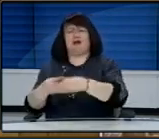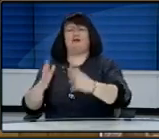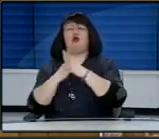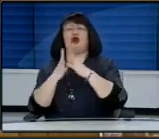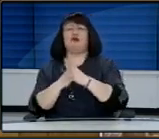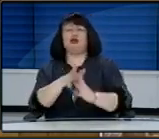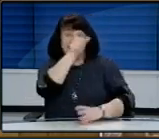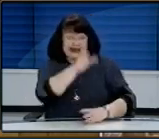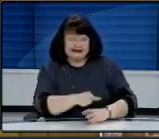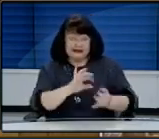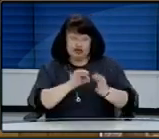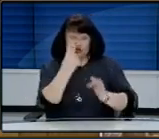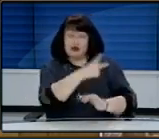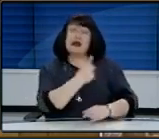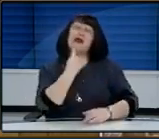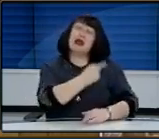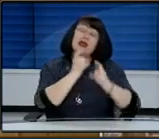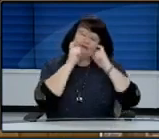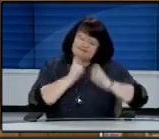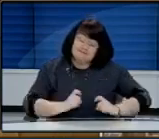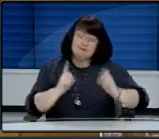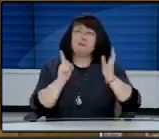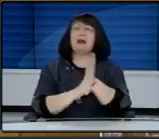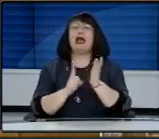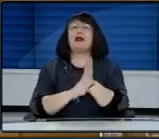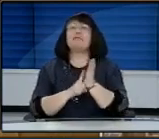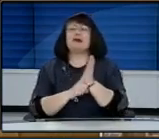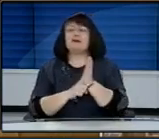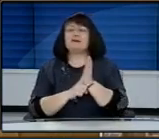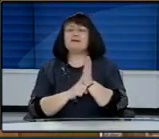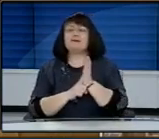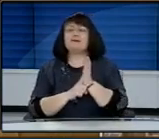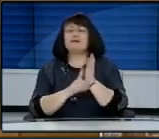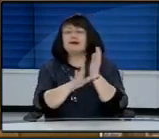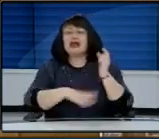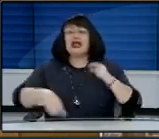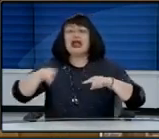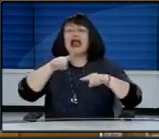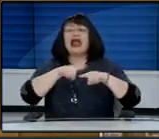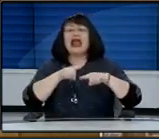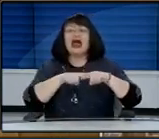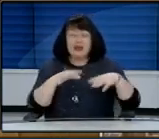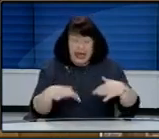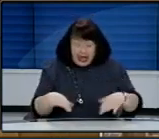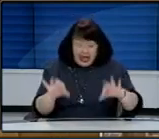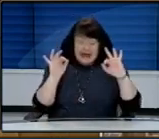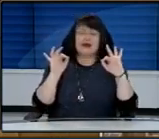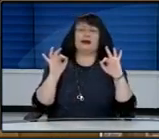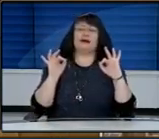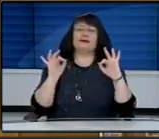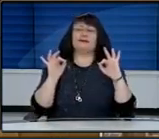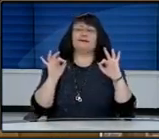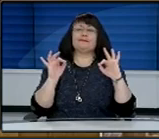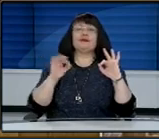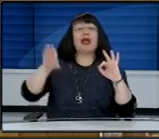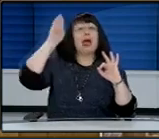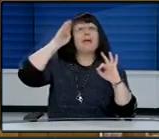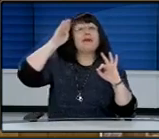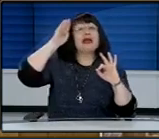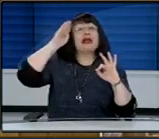η ιστορία σας επιβάλλει να γίνει ο τόπος μας εφαλτήριο για τις